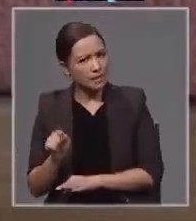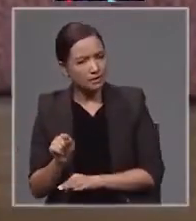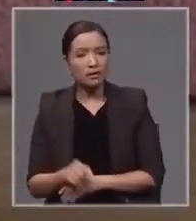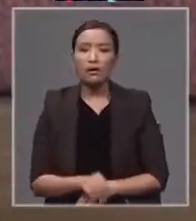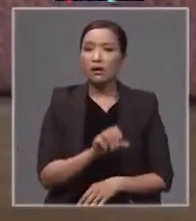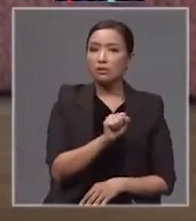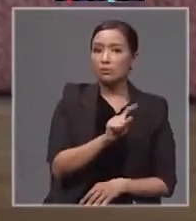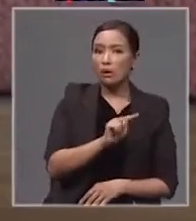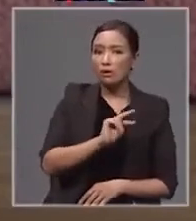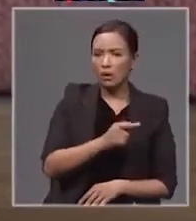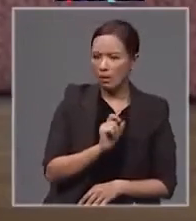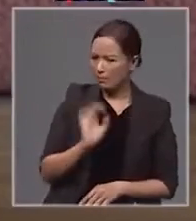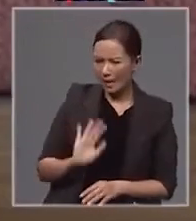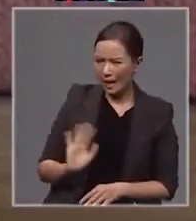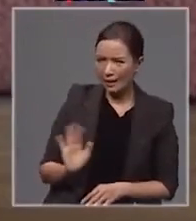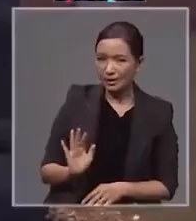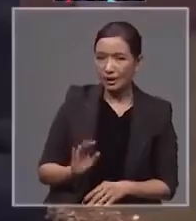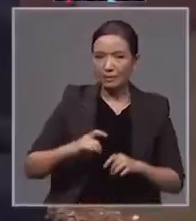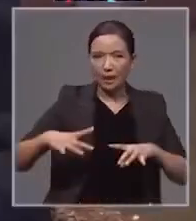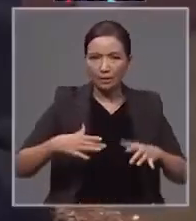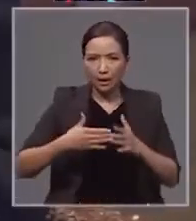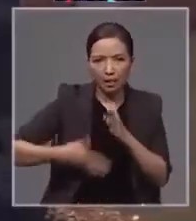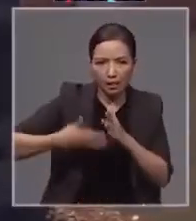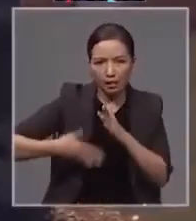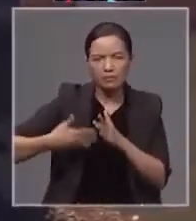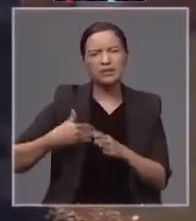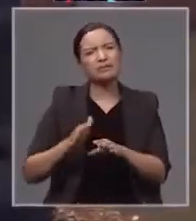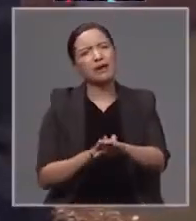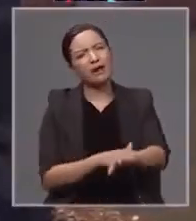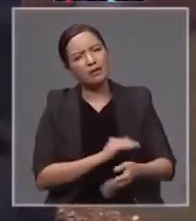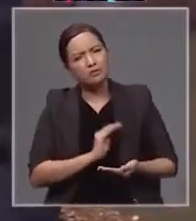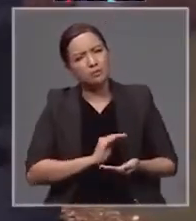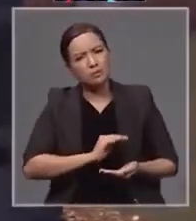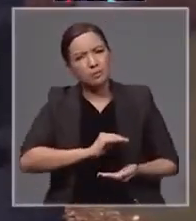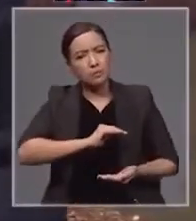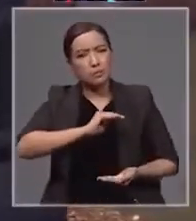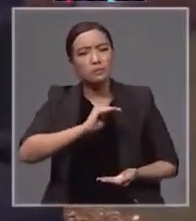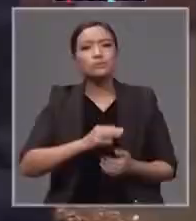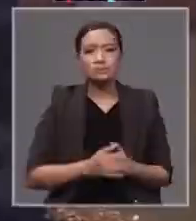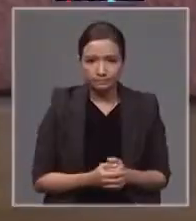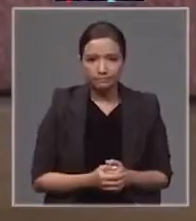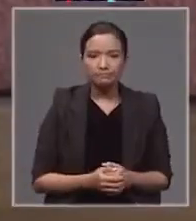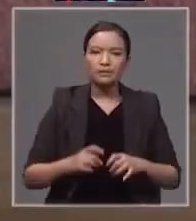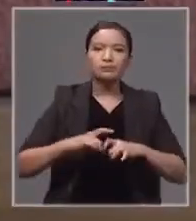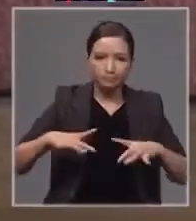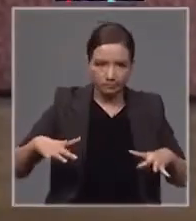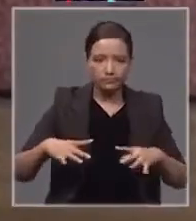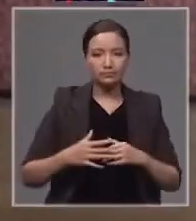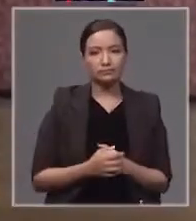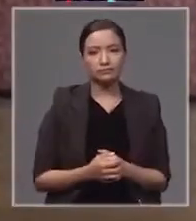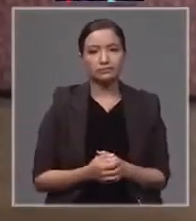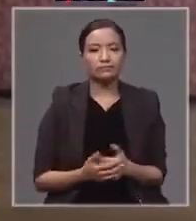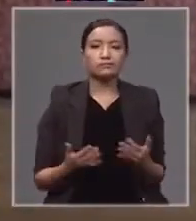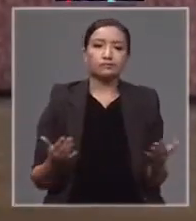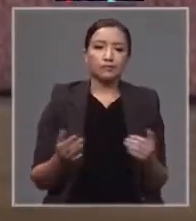ได ้ อย่างเงี้ยมันก็เลยทำให้ติดขัดนานเข้าเนี่ยมันกลายเป็นความขัดแย้ง มันพอที่จะระบุได้ไ